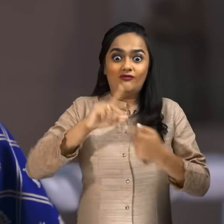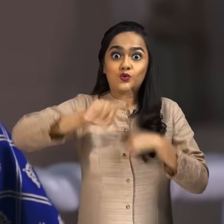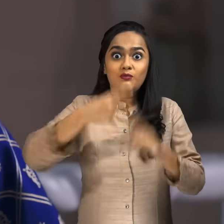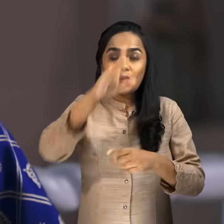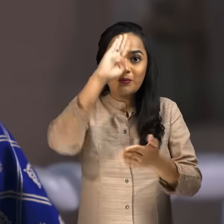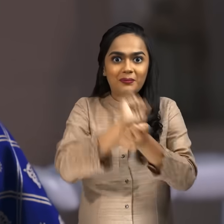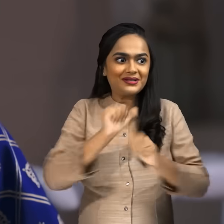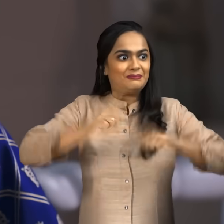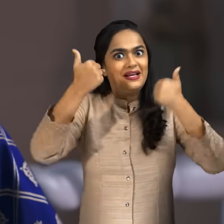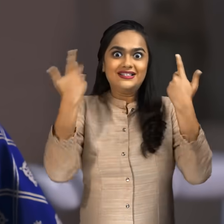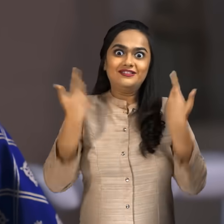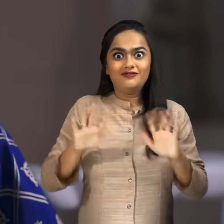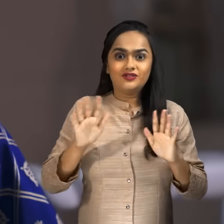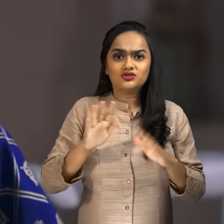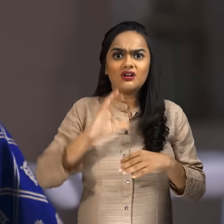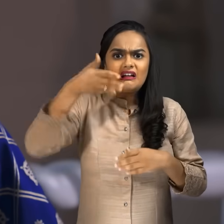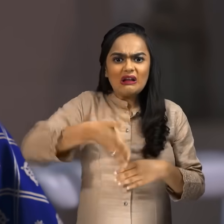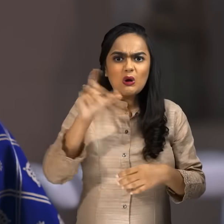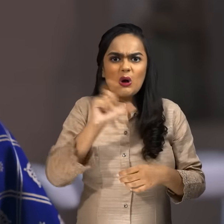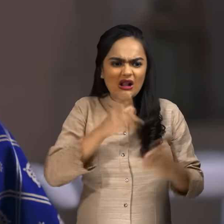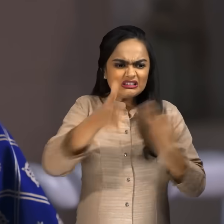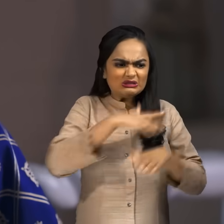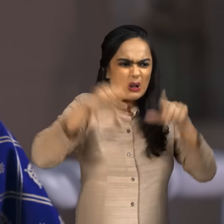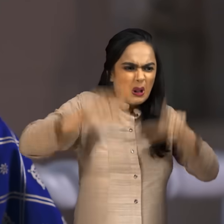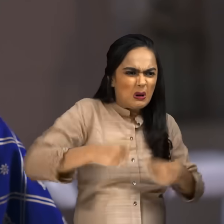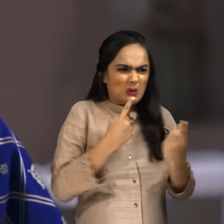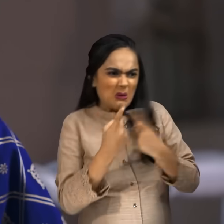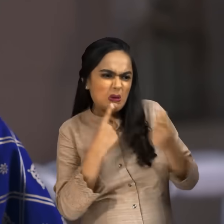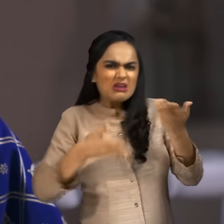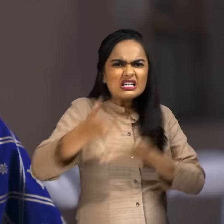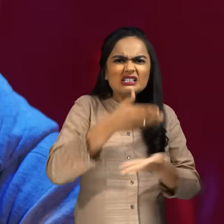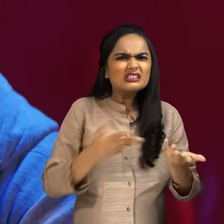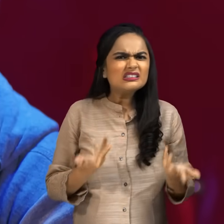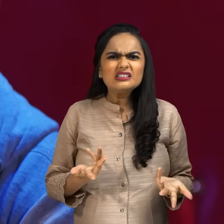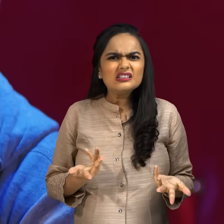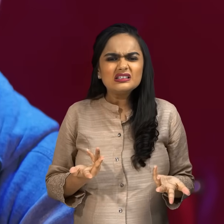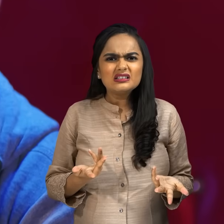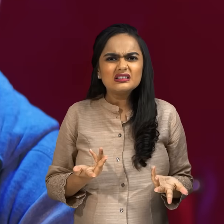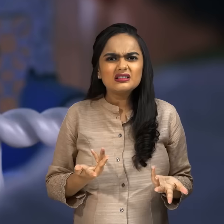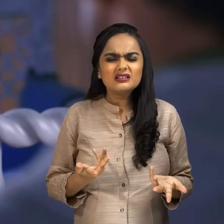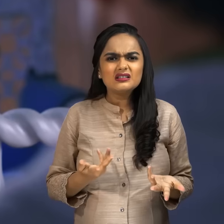कल को उनकी तरह पुलिस ऑफिसर बनने वाला विराट आज कॉलेज में ऐसी चीप हरकतें करता घूम रहा है।